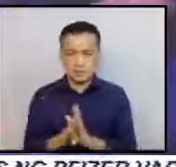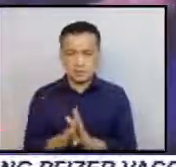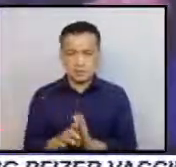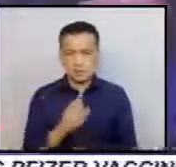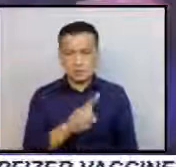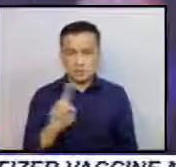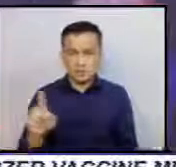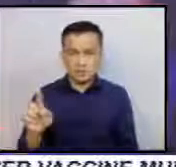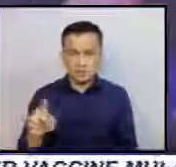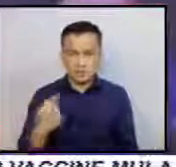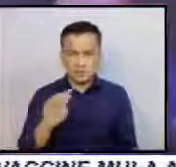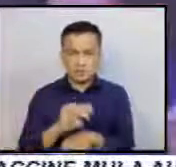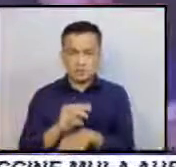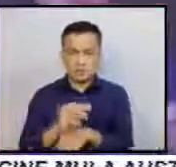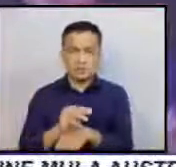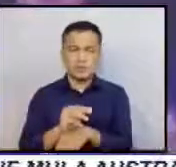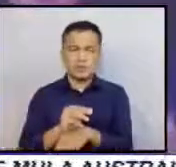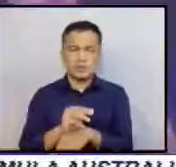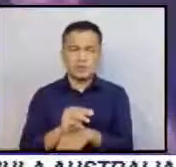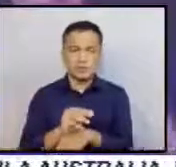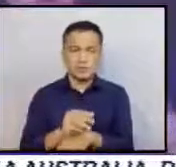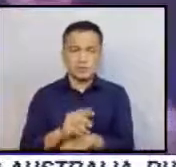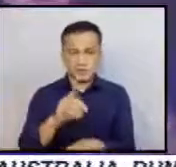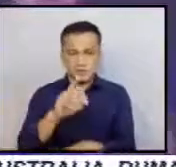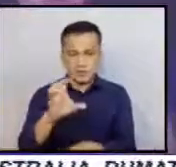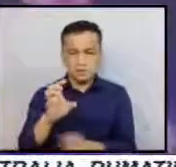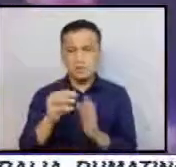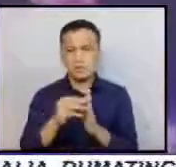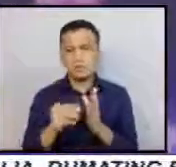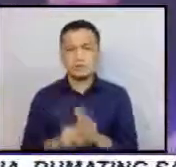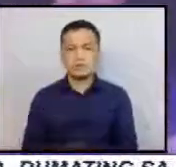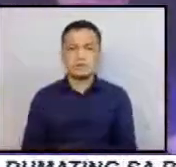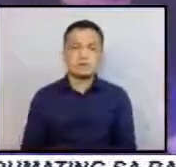o municipality tigwa 100 million.